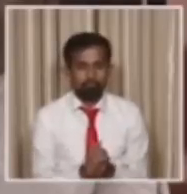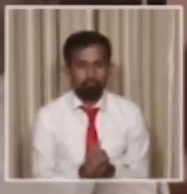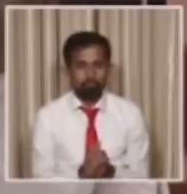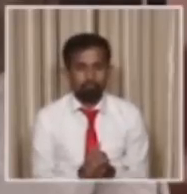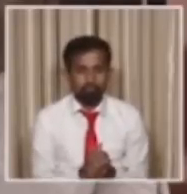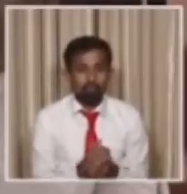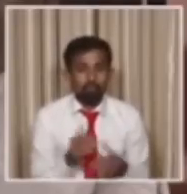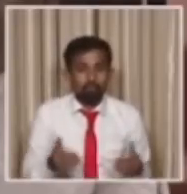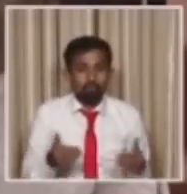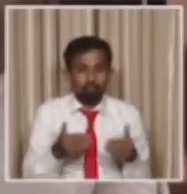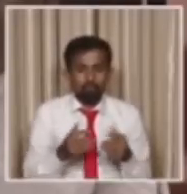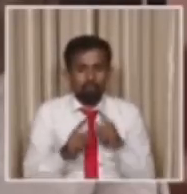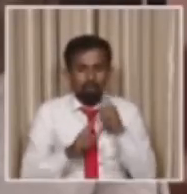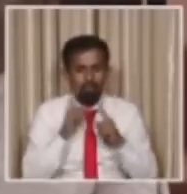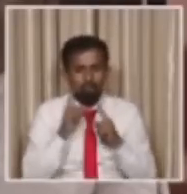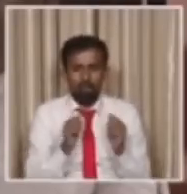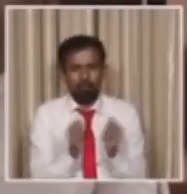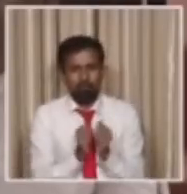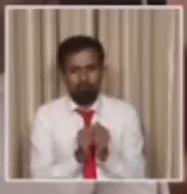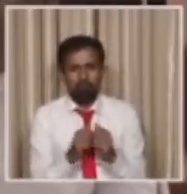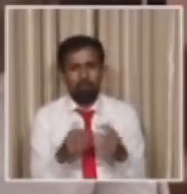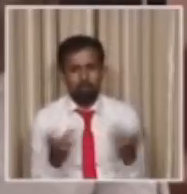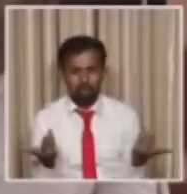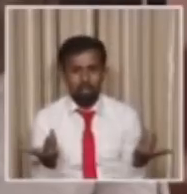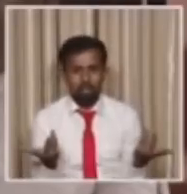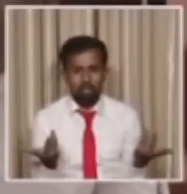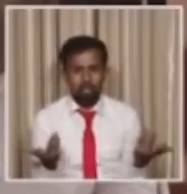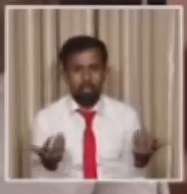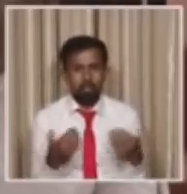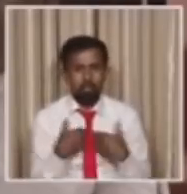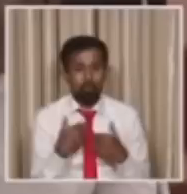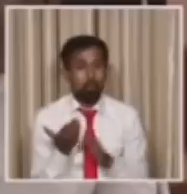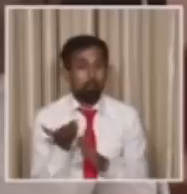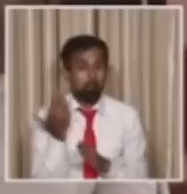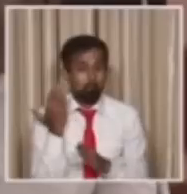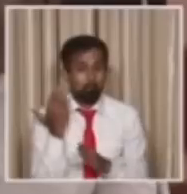මම කියන්නේ දැන් අපි ඒව ගැන කතා කරලා වැඩක් නැහැ. අපි පහුගිය